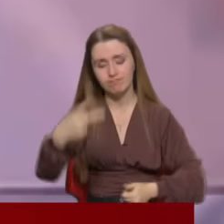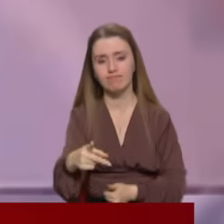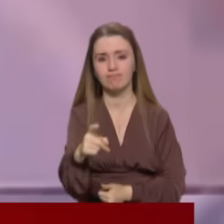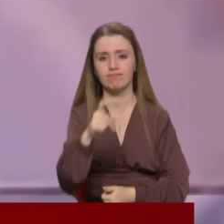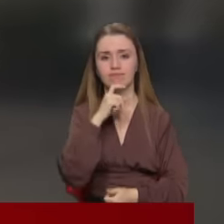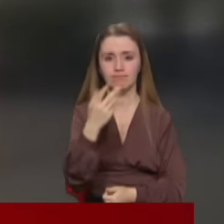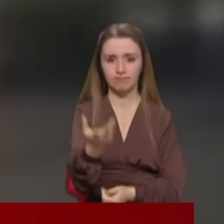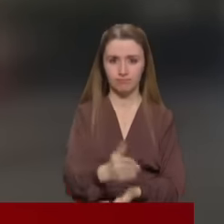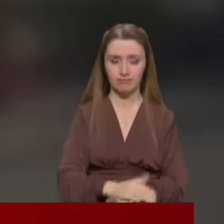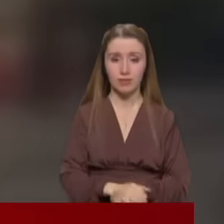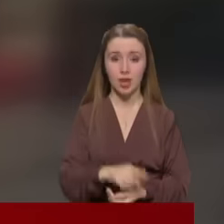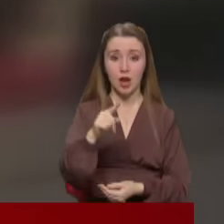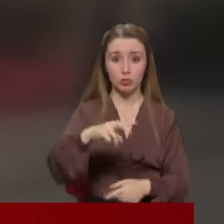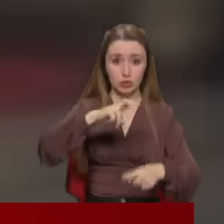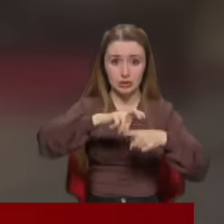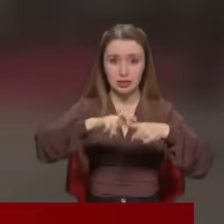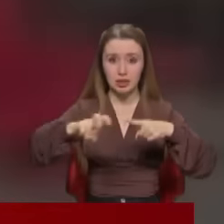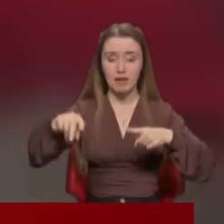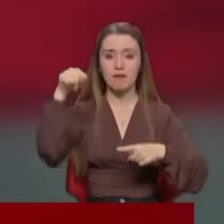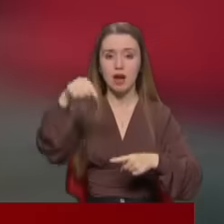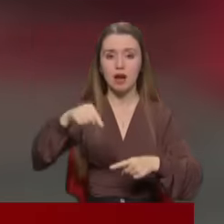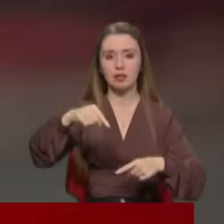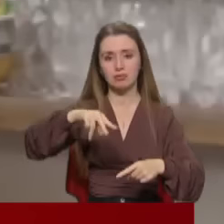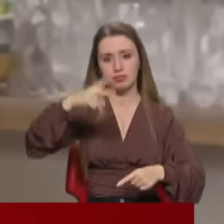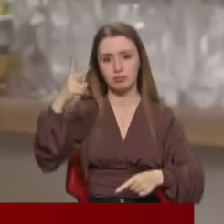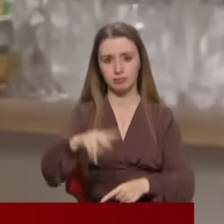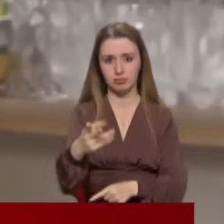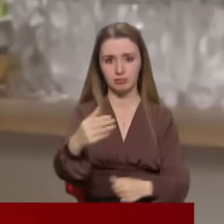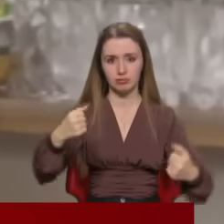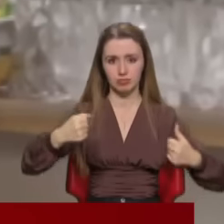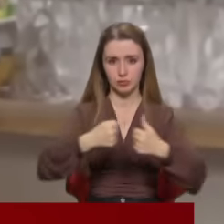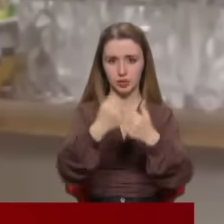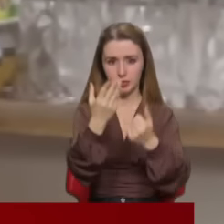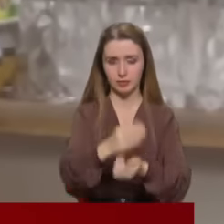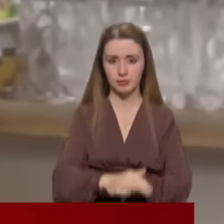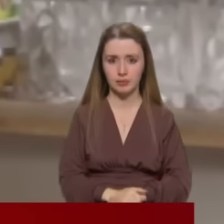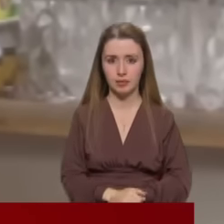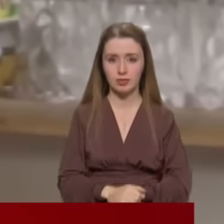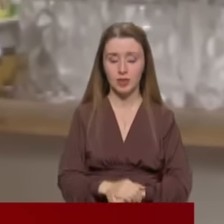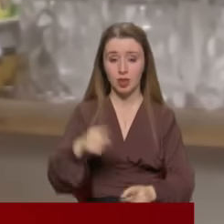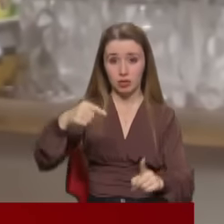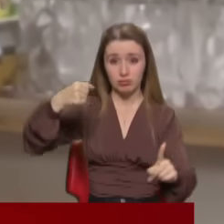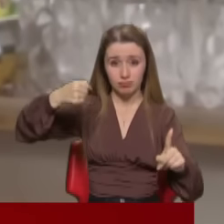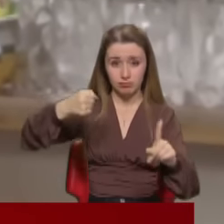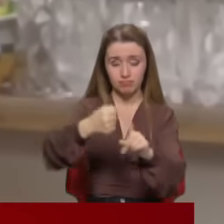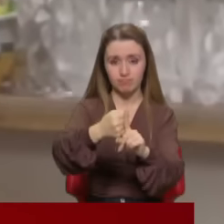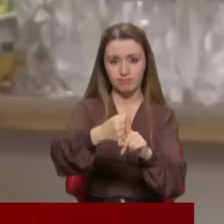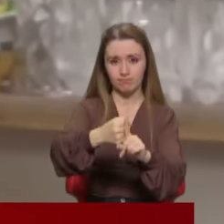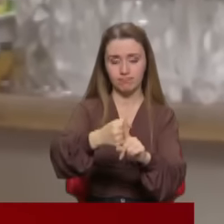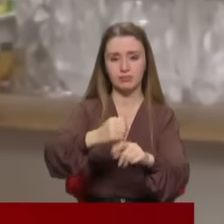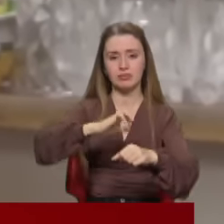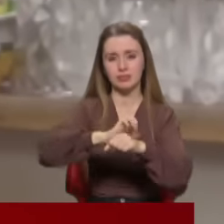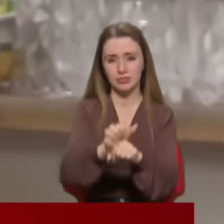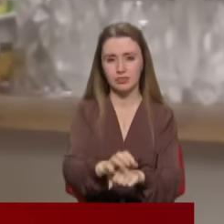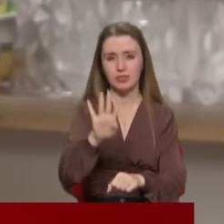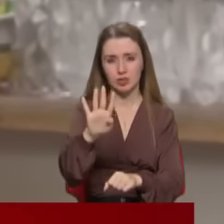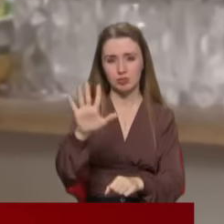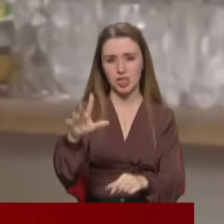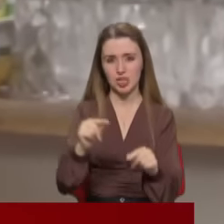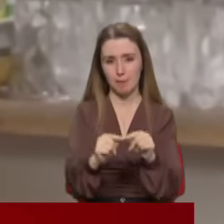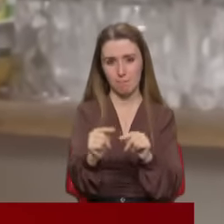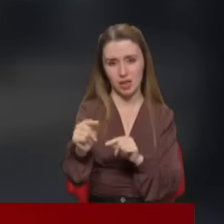yere düştü. Seyir halindeki tramvayın altında kaldı. Yan taraftan tramvay vurdu. Altında kaldı. Aşağı yukarı bir 4-5